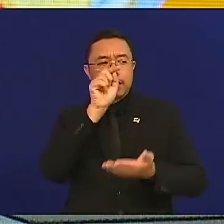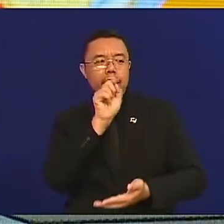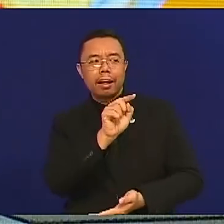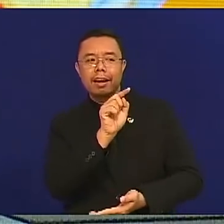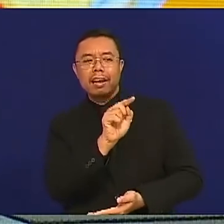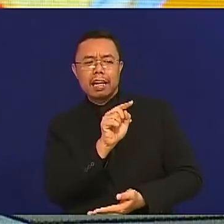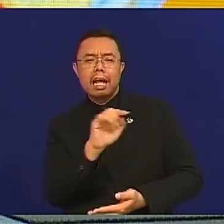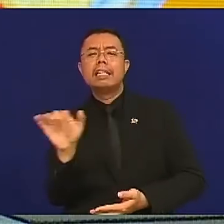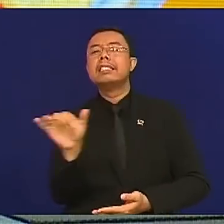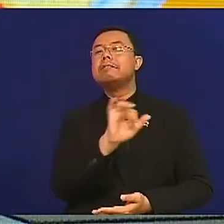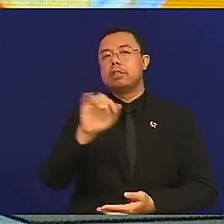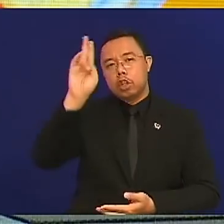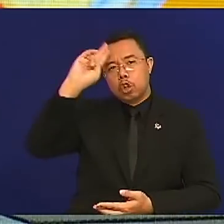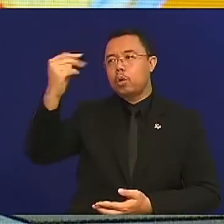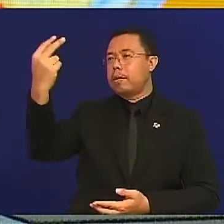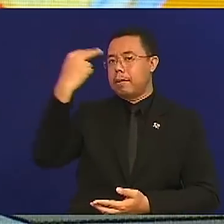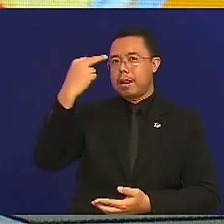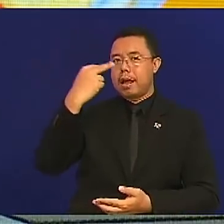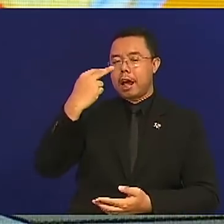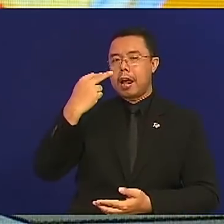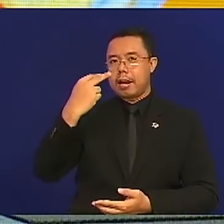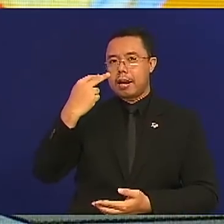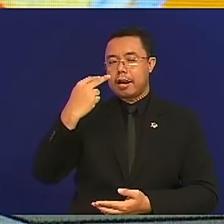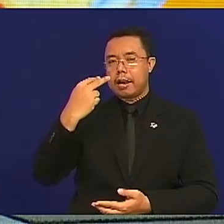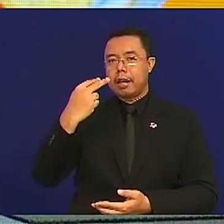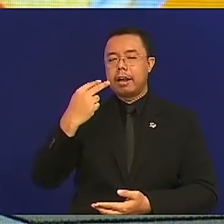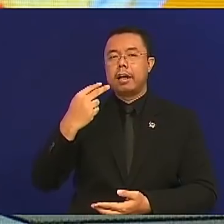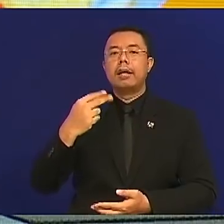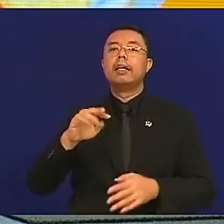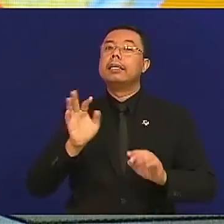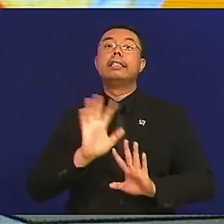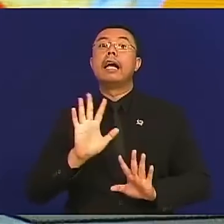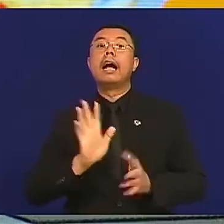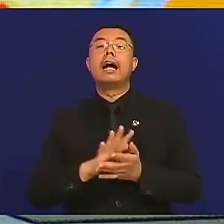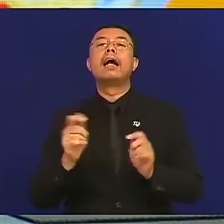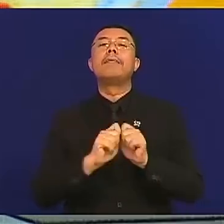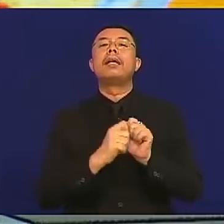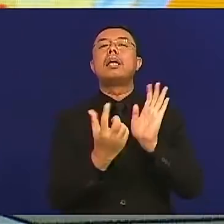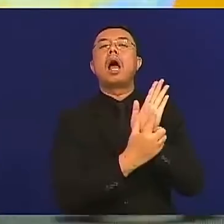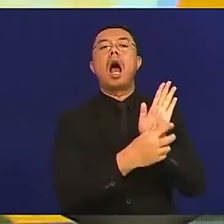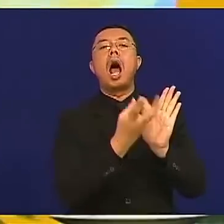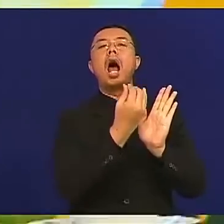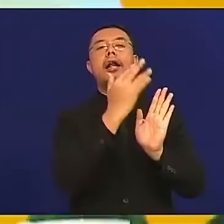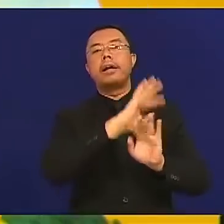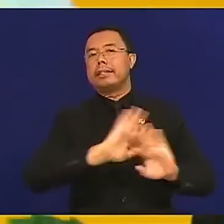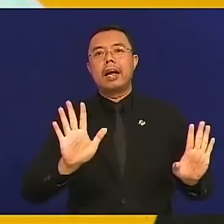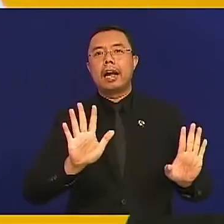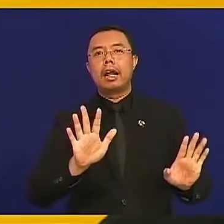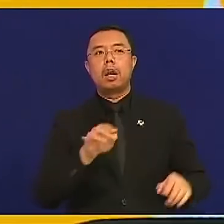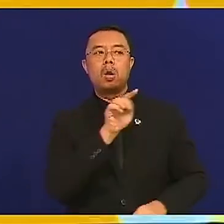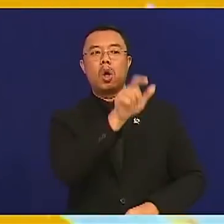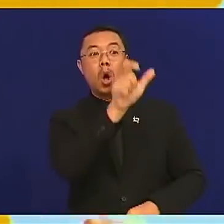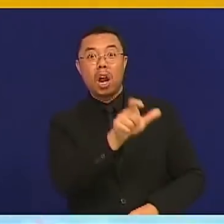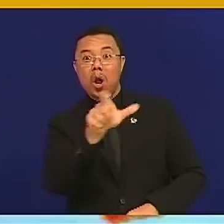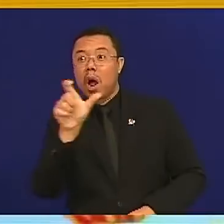dia seperti Tuhan menilai. Jangan membuat bandrol harga pada